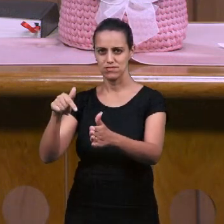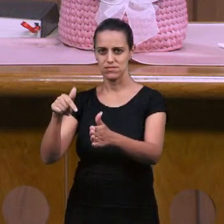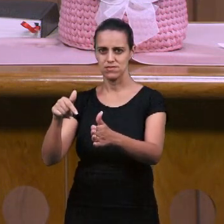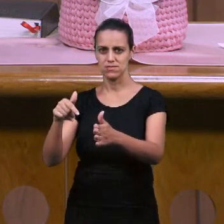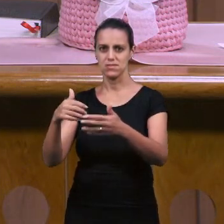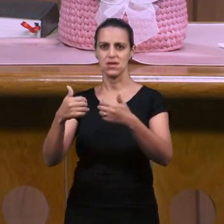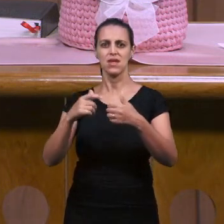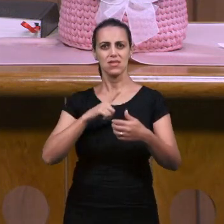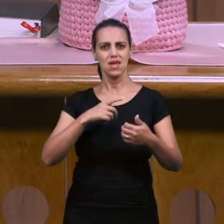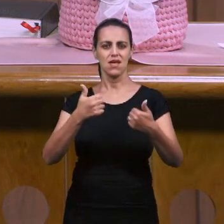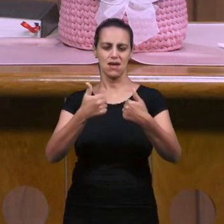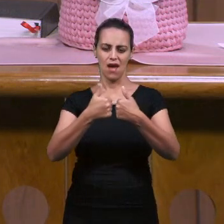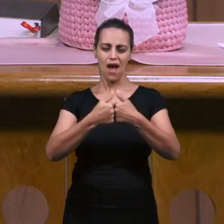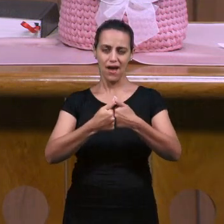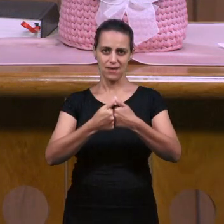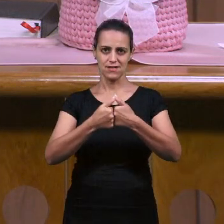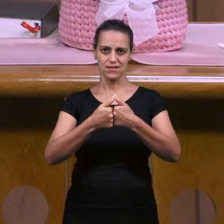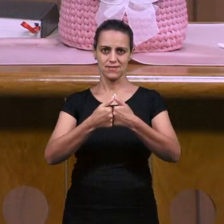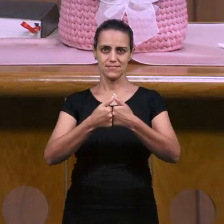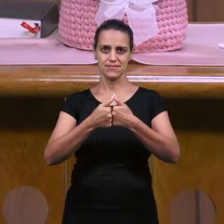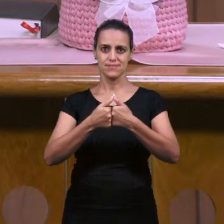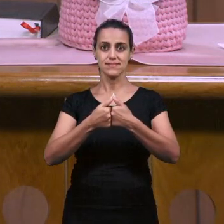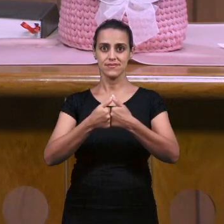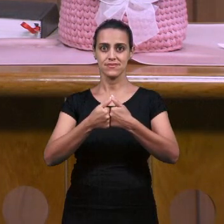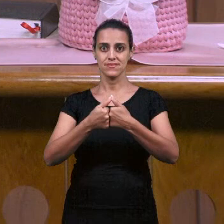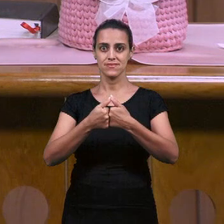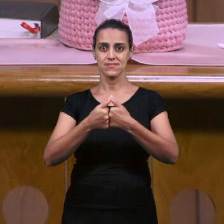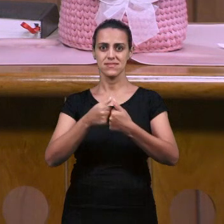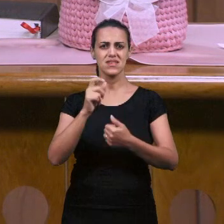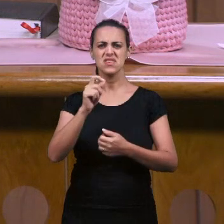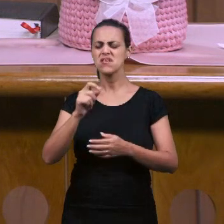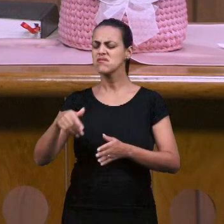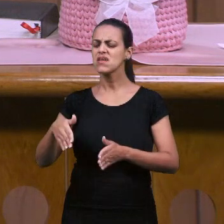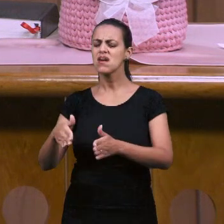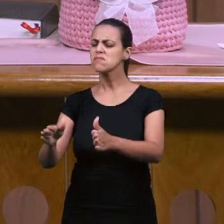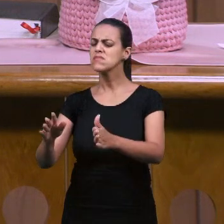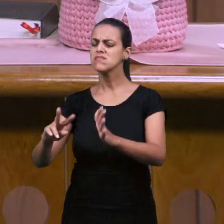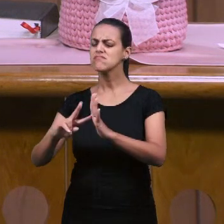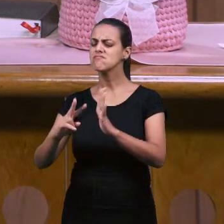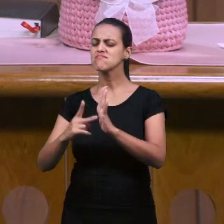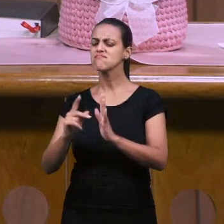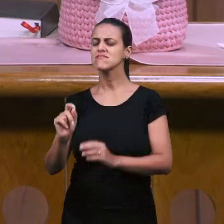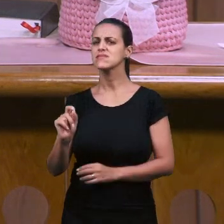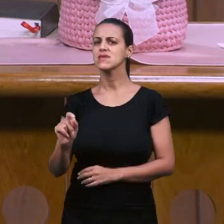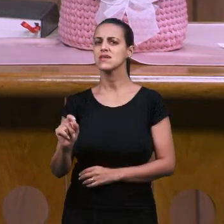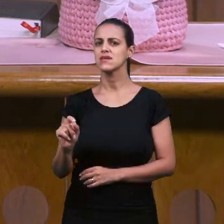l'arche, elle montrait ce qui était dedans. Qui est le chemin?